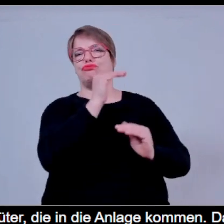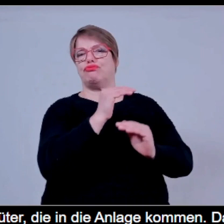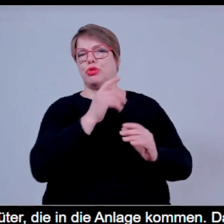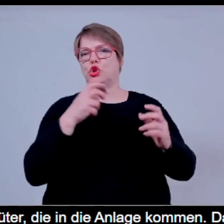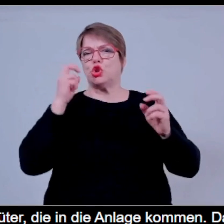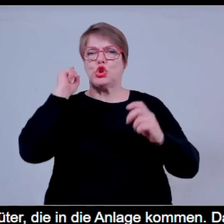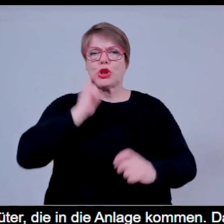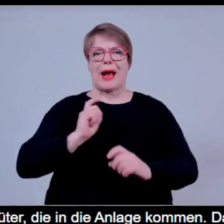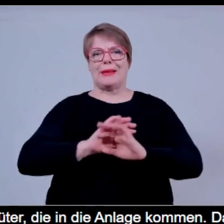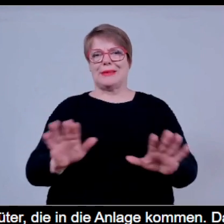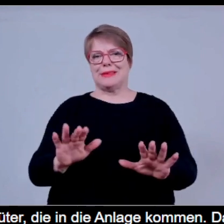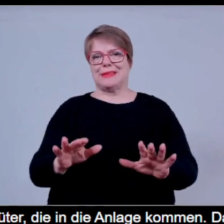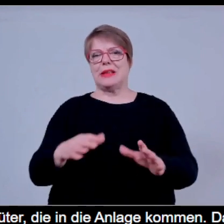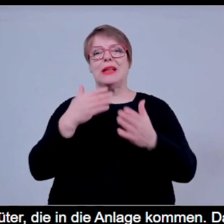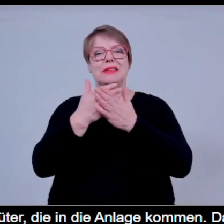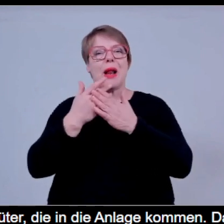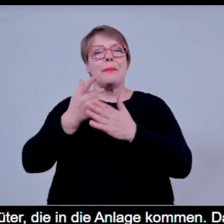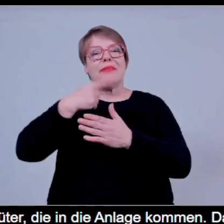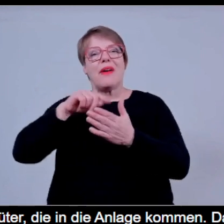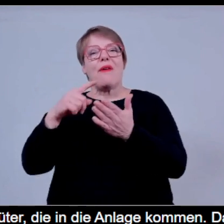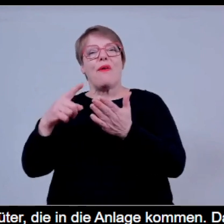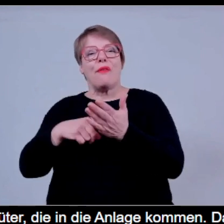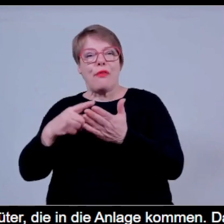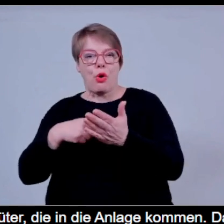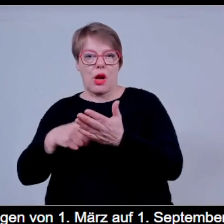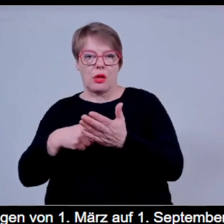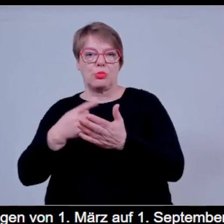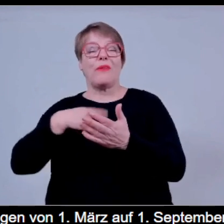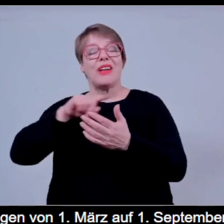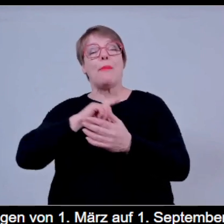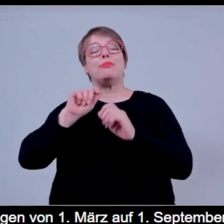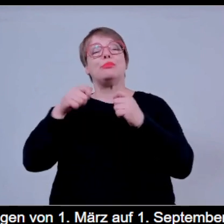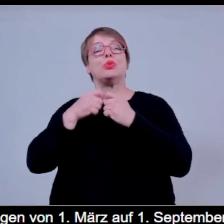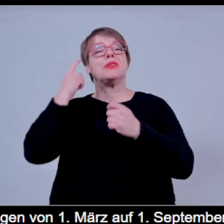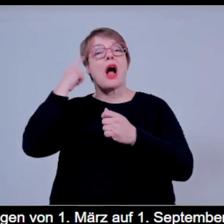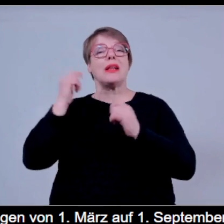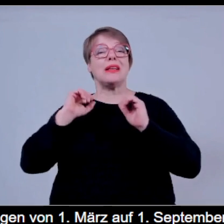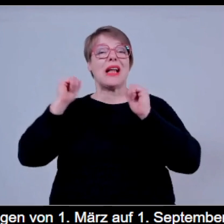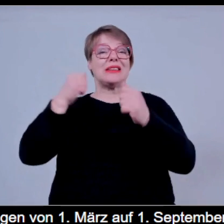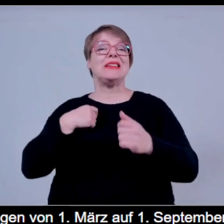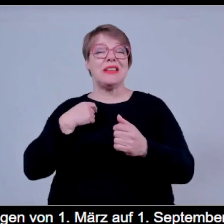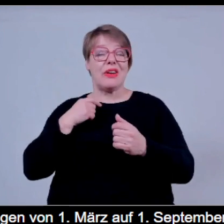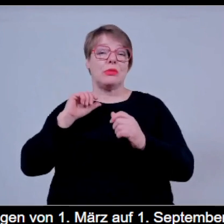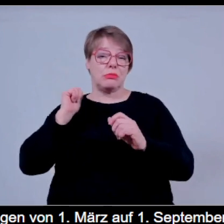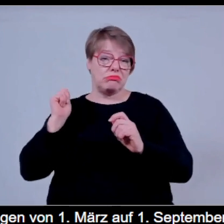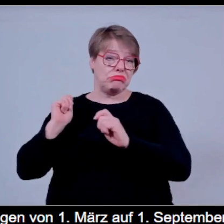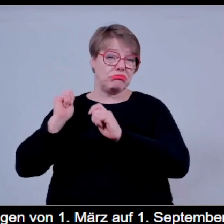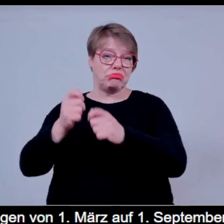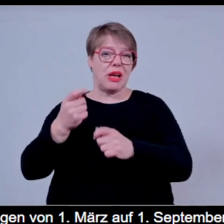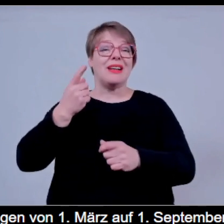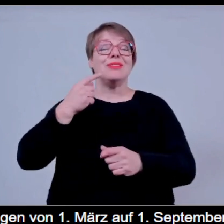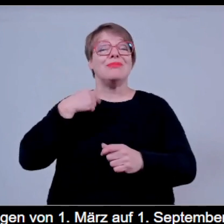auskömmlichere Preise als das, was der Bund derzeit vorschlägt, nämlich die Vergütung aus dem EEG plus